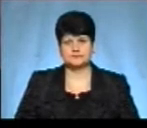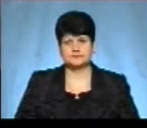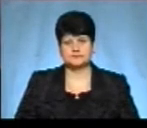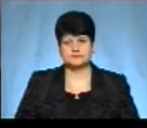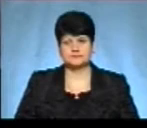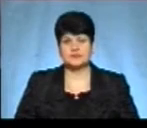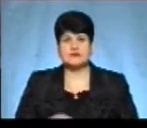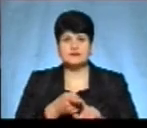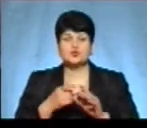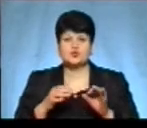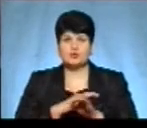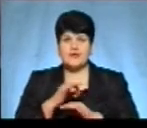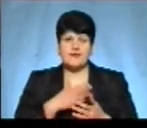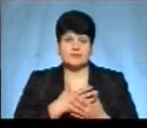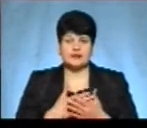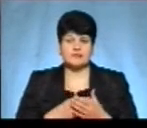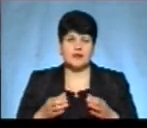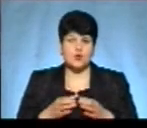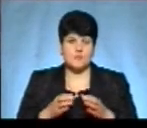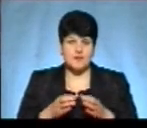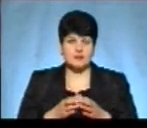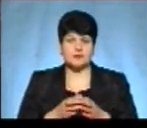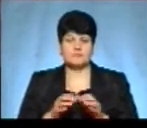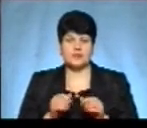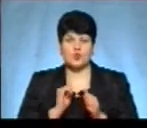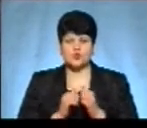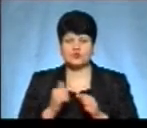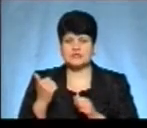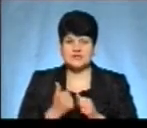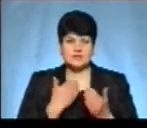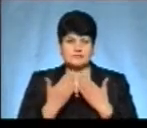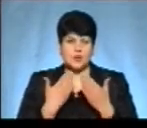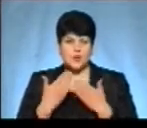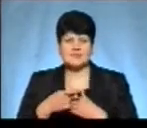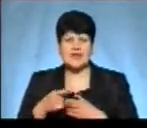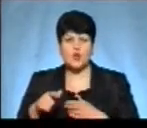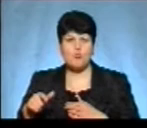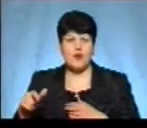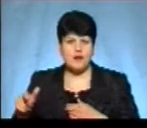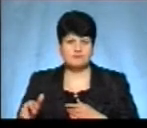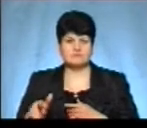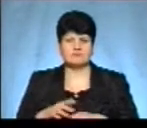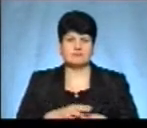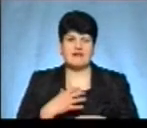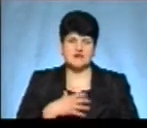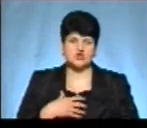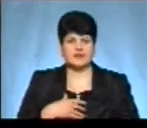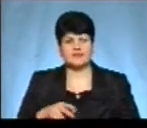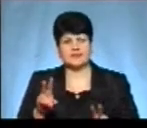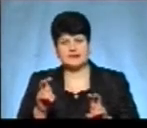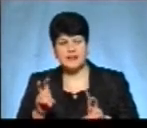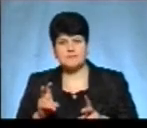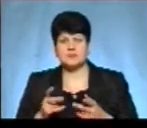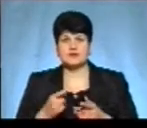У рамках проєкту «Активна громада» ми як координатори кожного тижня спілкуємося з тернополянами на суспільно важливі теми. І зважаючи